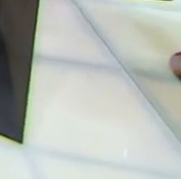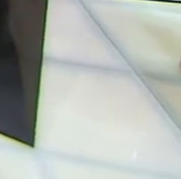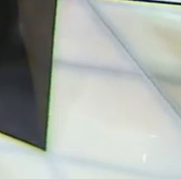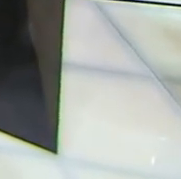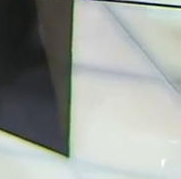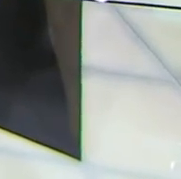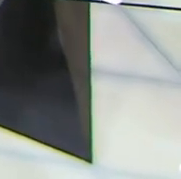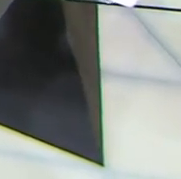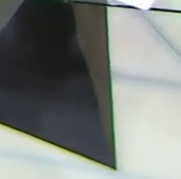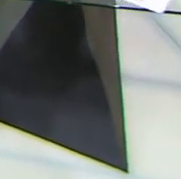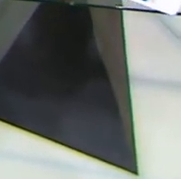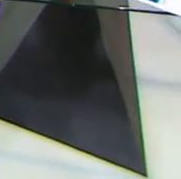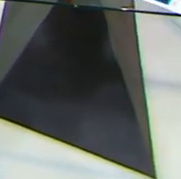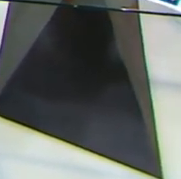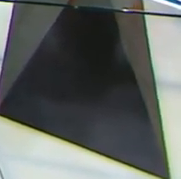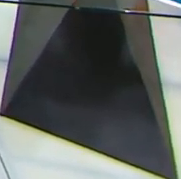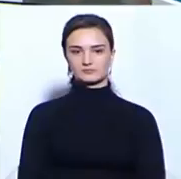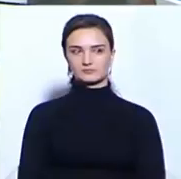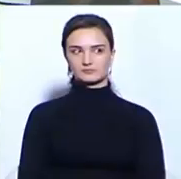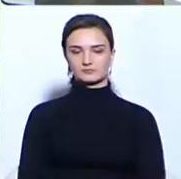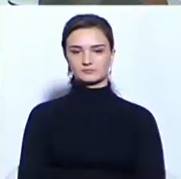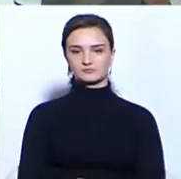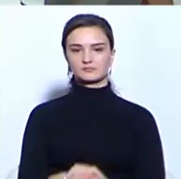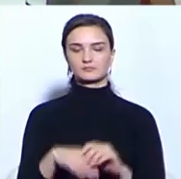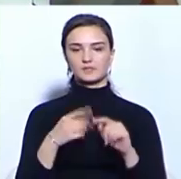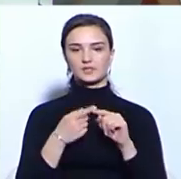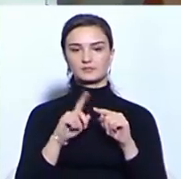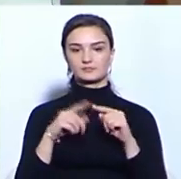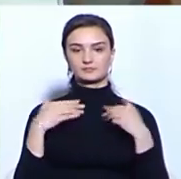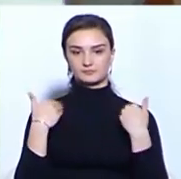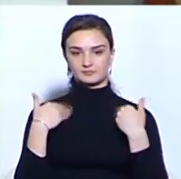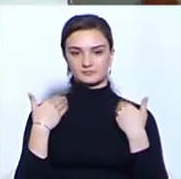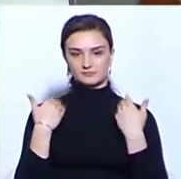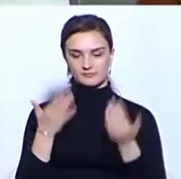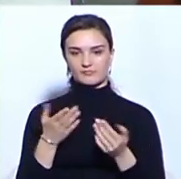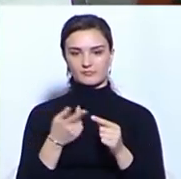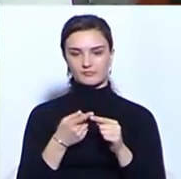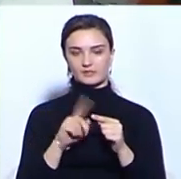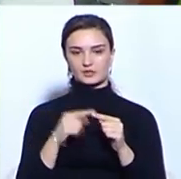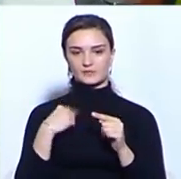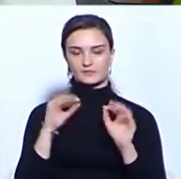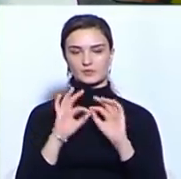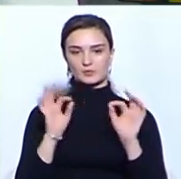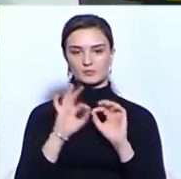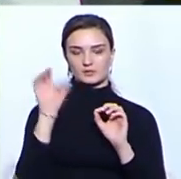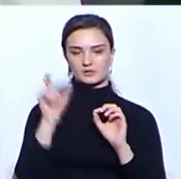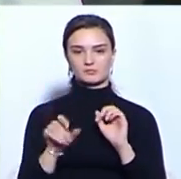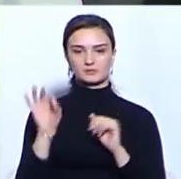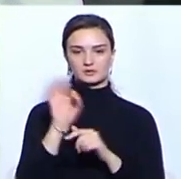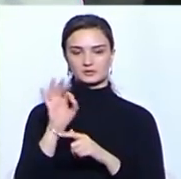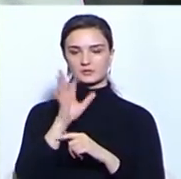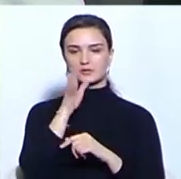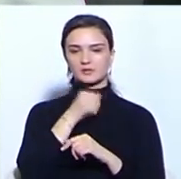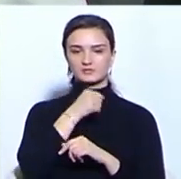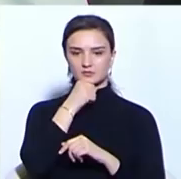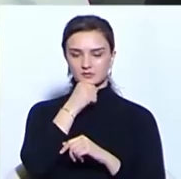ილამშიდობისა. ეს პირველი არხია, თქვენ უყურებთ გადაცემას პირადი ექიმ მარი მალაზონია სურდა თარგმანის. ჩვენ საუბრობთ ადამიანზე მიუხედავად